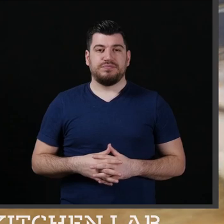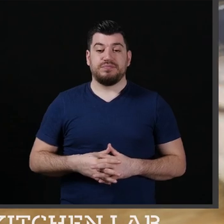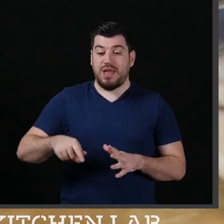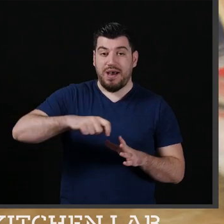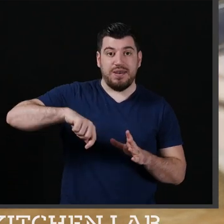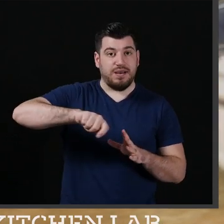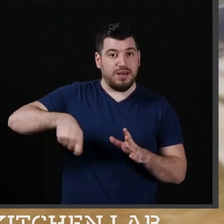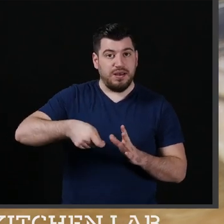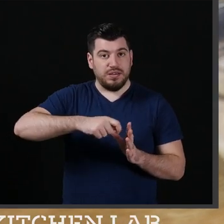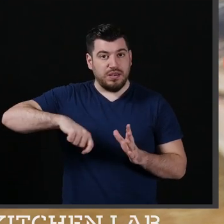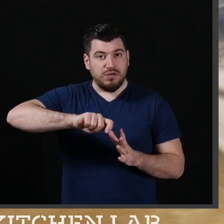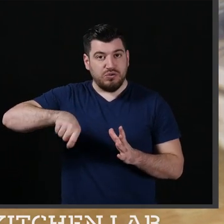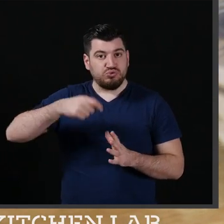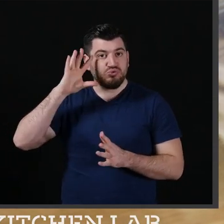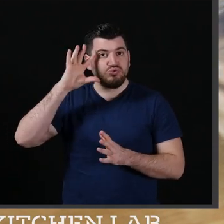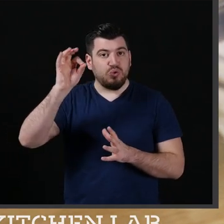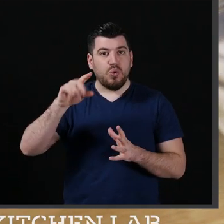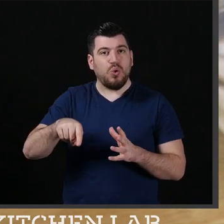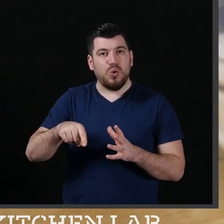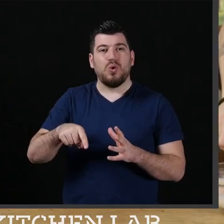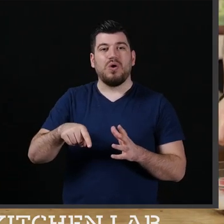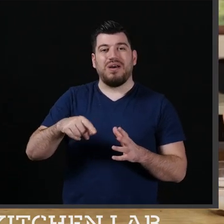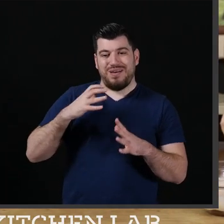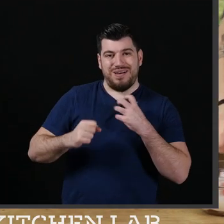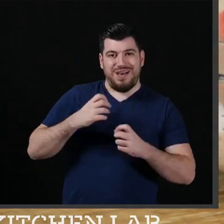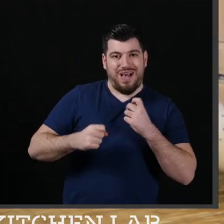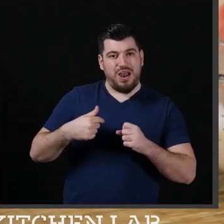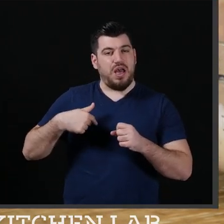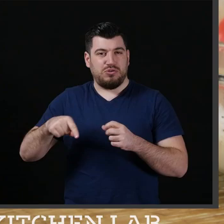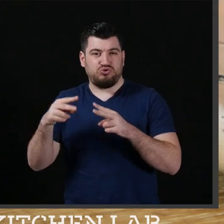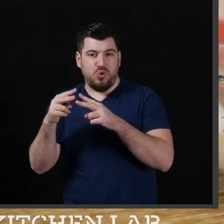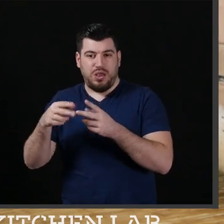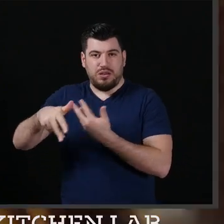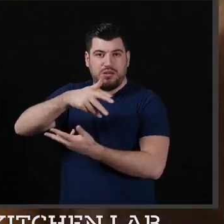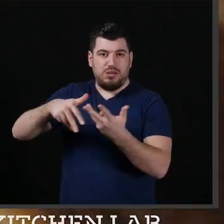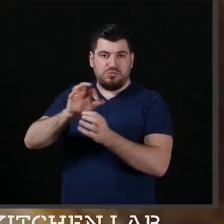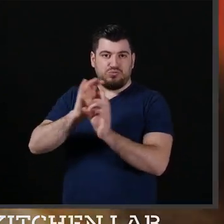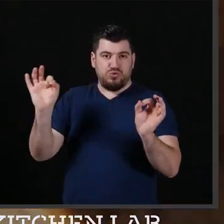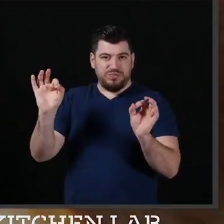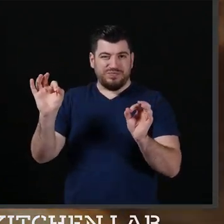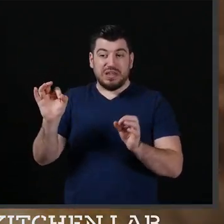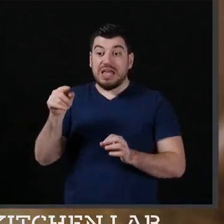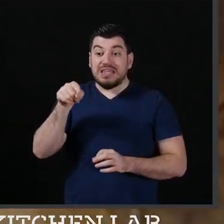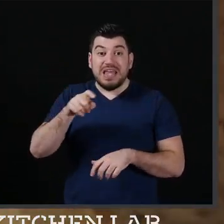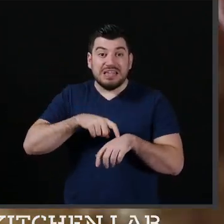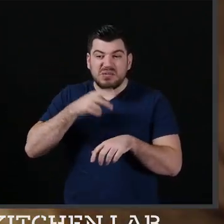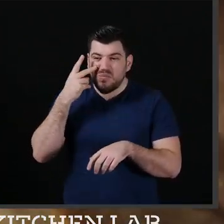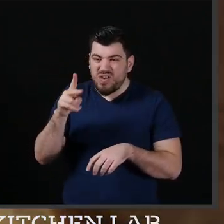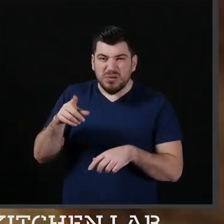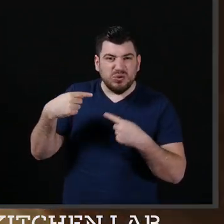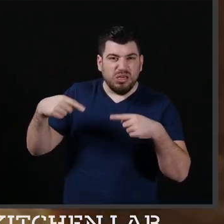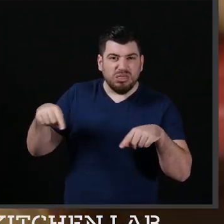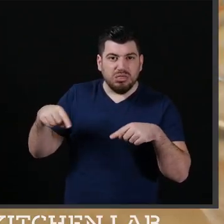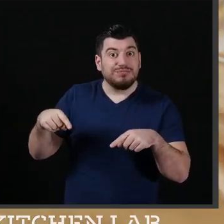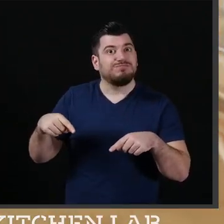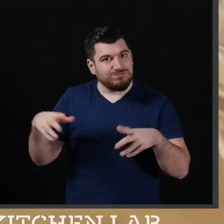Ανακατεύω μέχρι που να ομογενοποιηθεί η κρέμα γάλακτος με τη σοκολάτα. Και εκεί πέρα που το μείγμα φαίνεται σαν να έχει κόψει, λουπς, θα δέσει